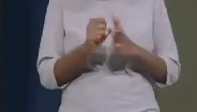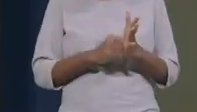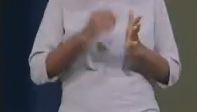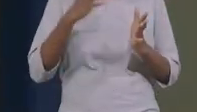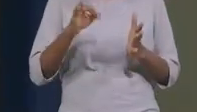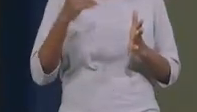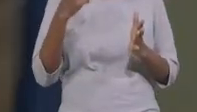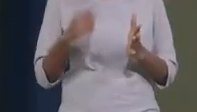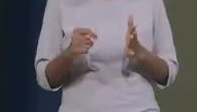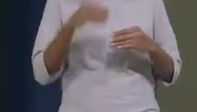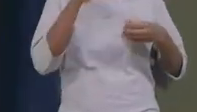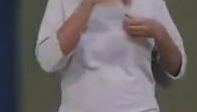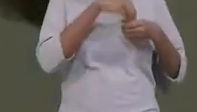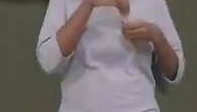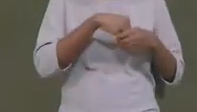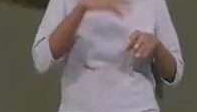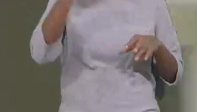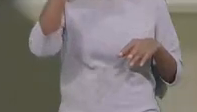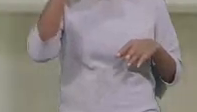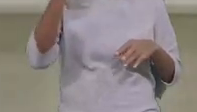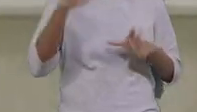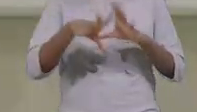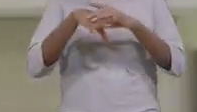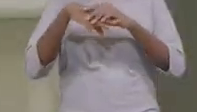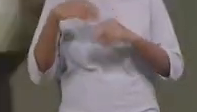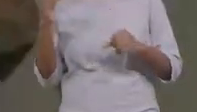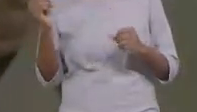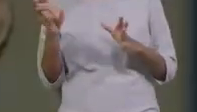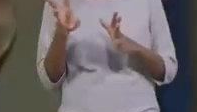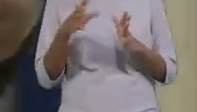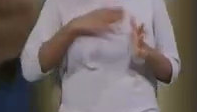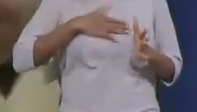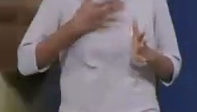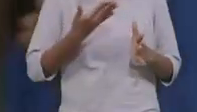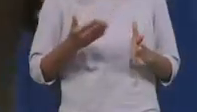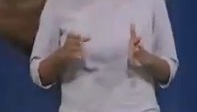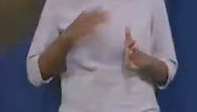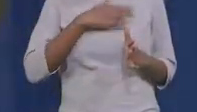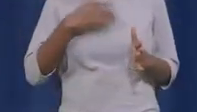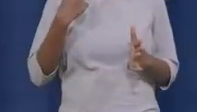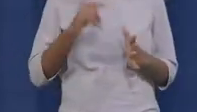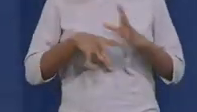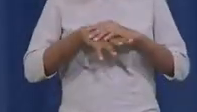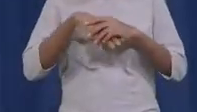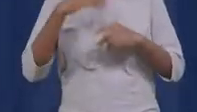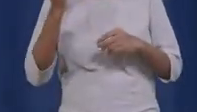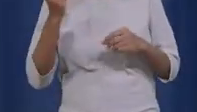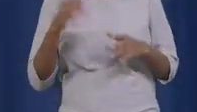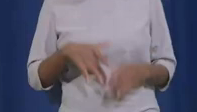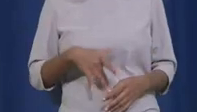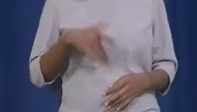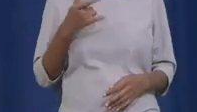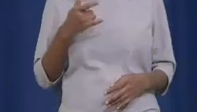à l'état de l'homme intérieur. La fatigue extérieure